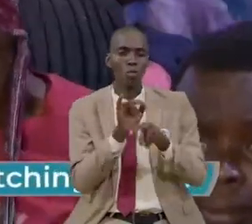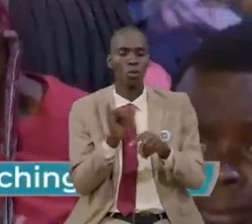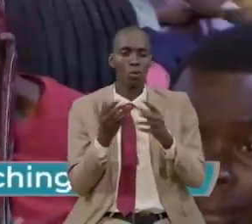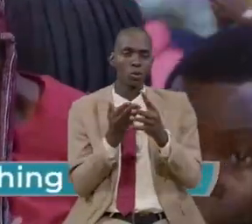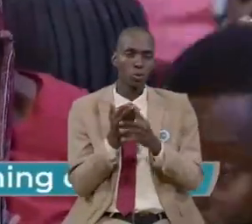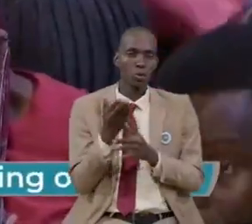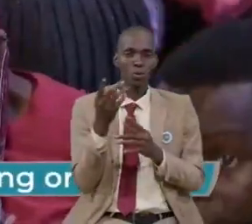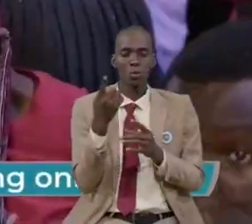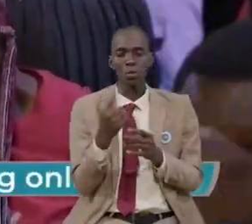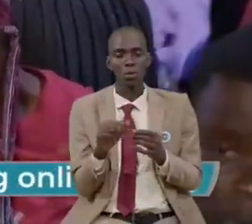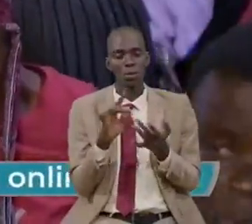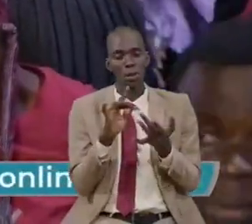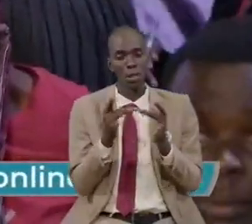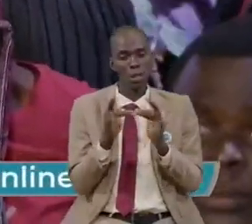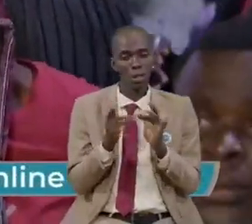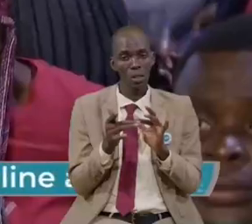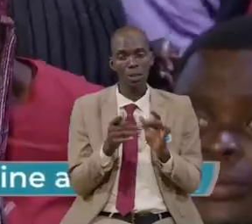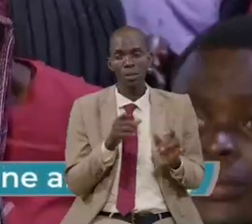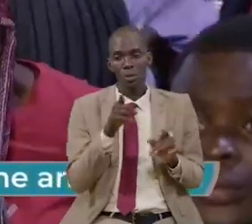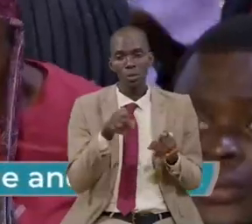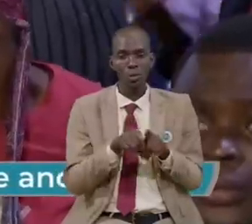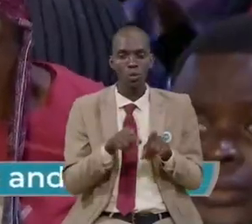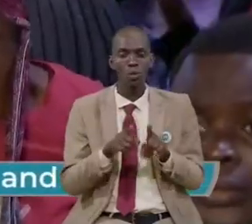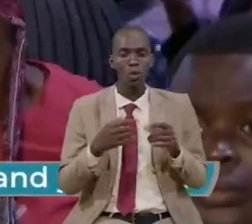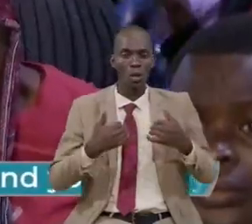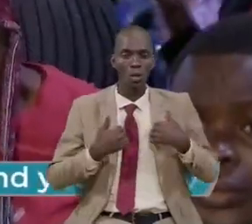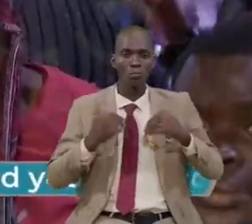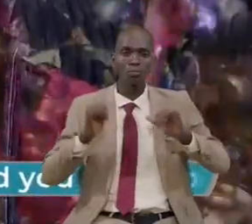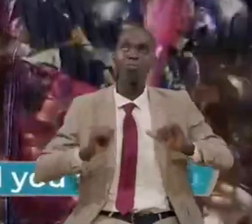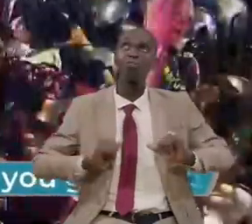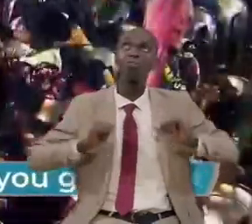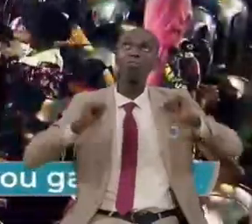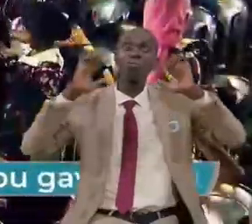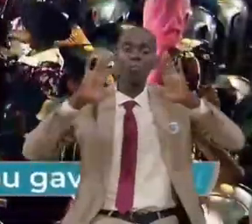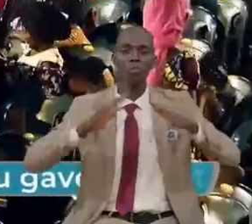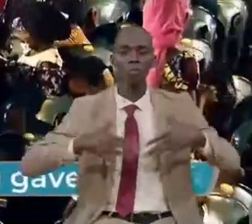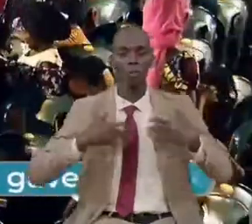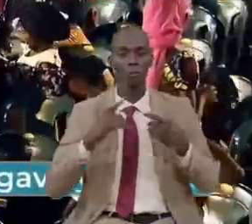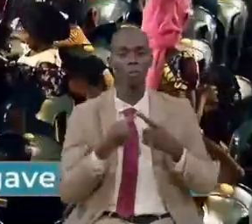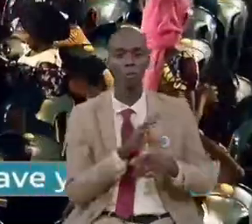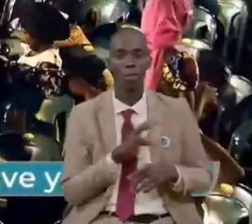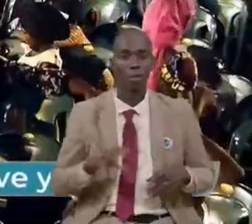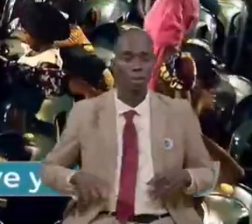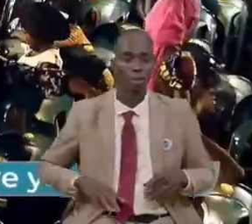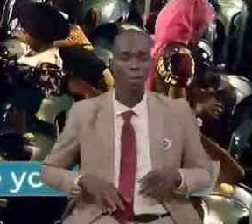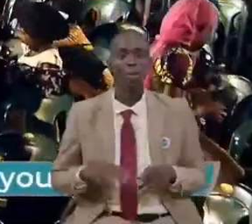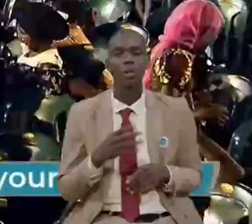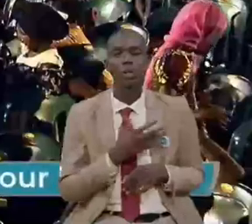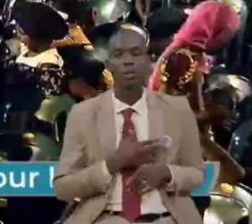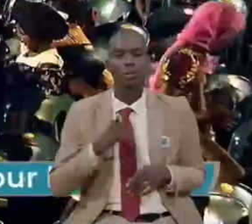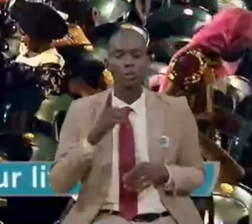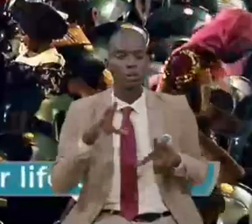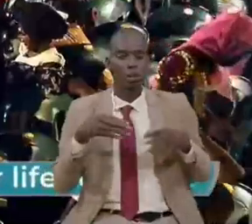votre adresse, le numéro de téléphone, que tu sois correct. Si vous êtes